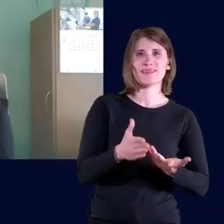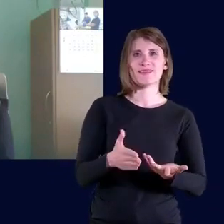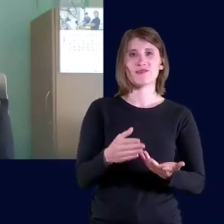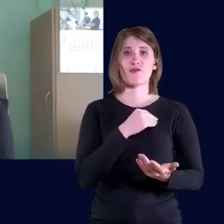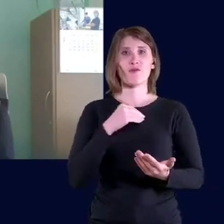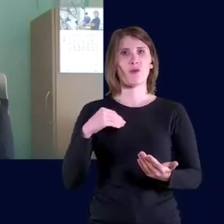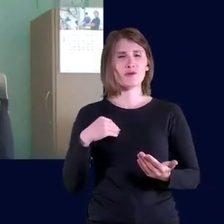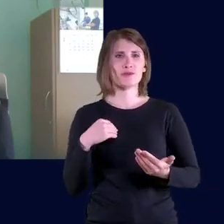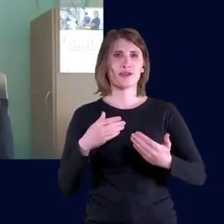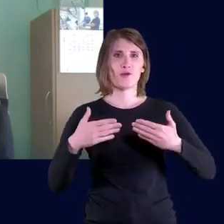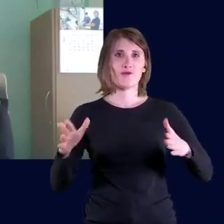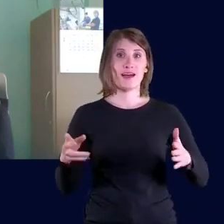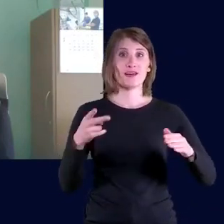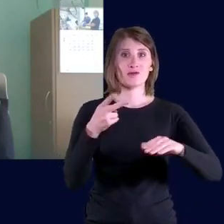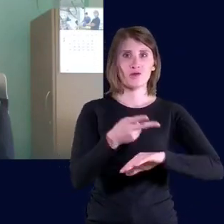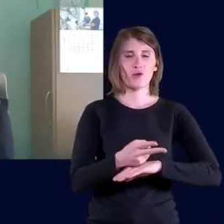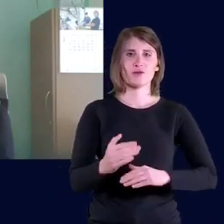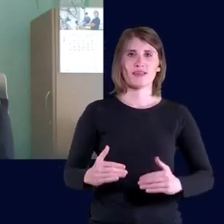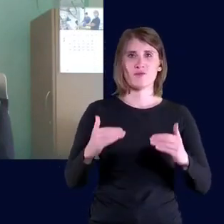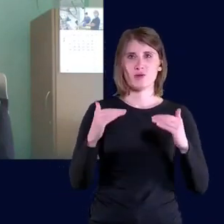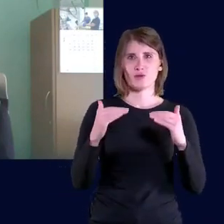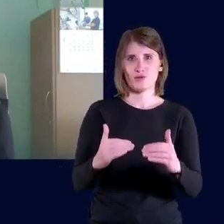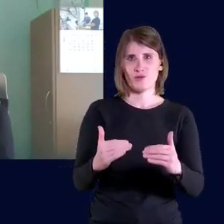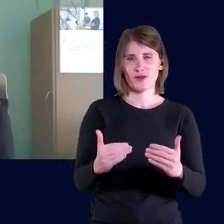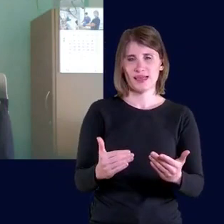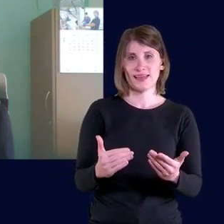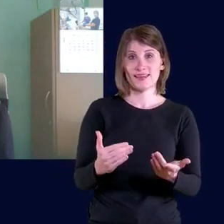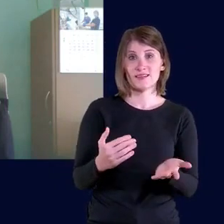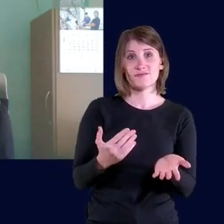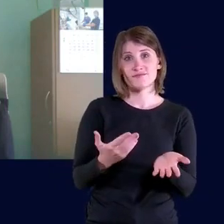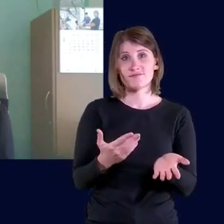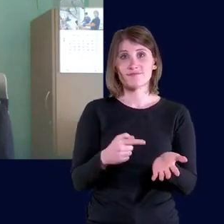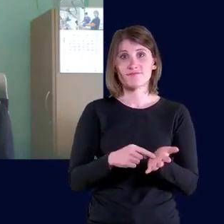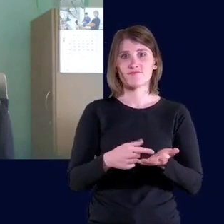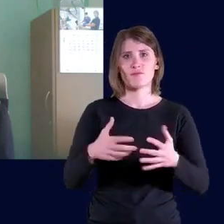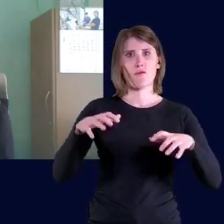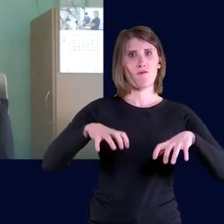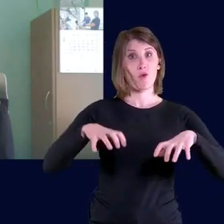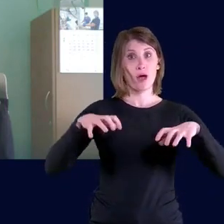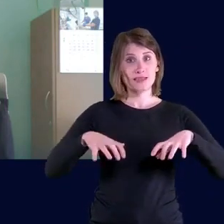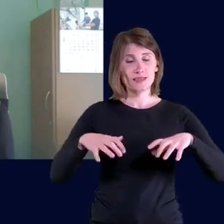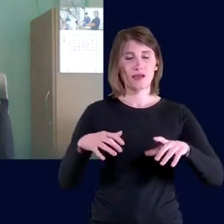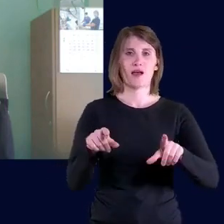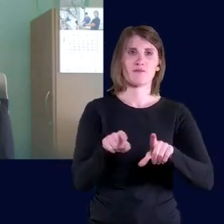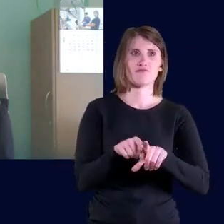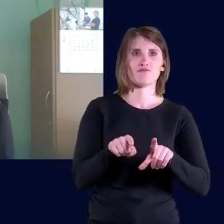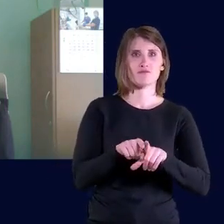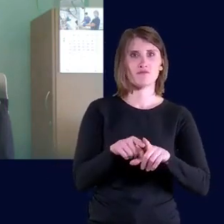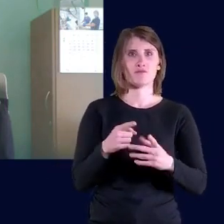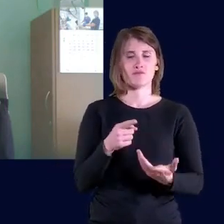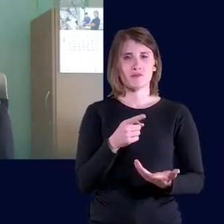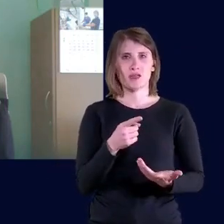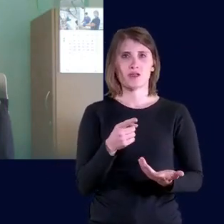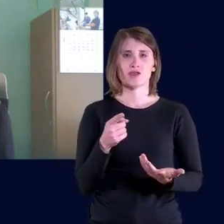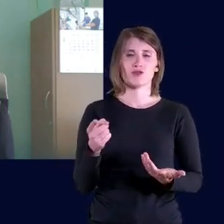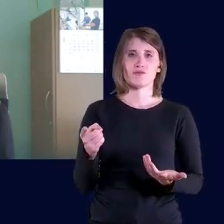Polsce taki już na poziomie na poziomie władczy na poziomie